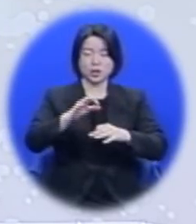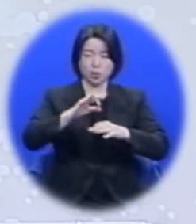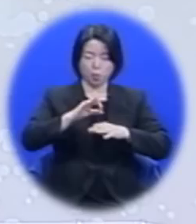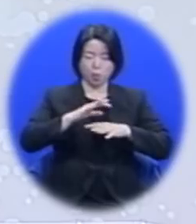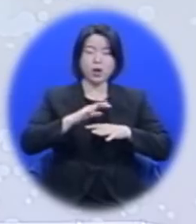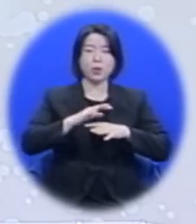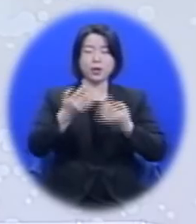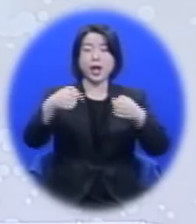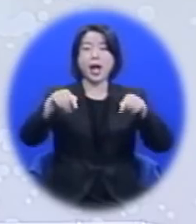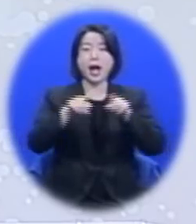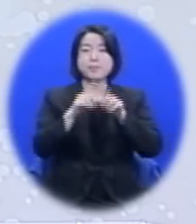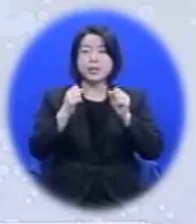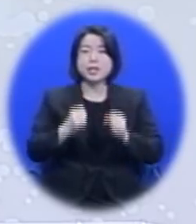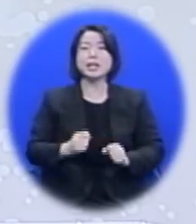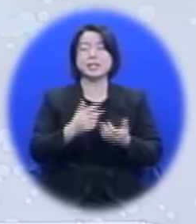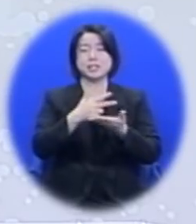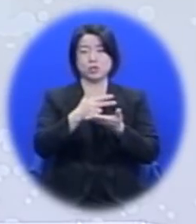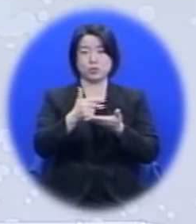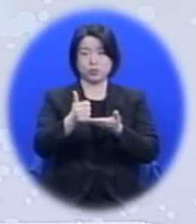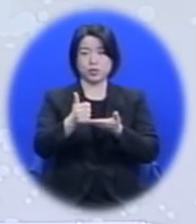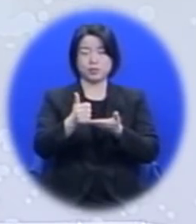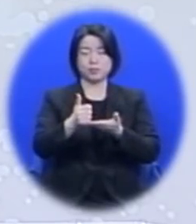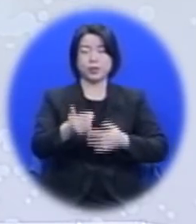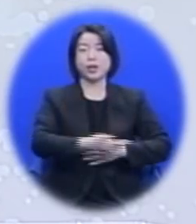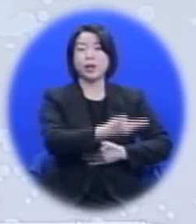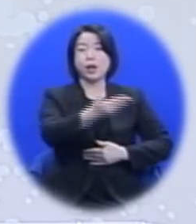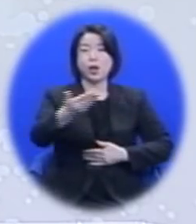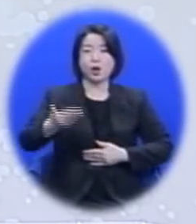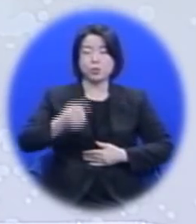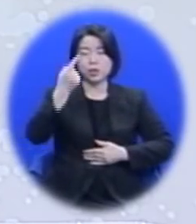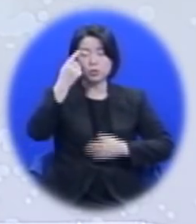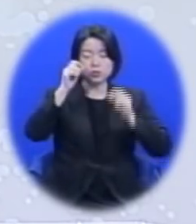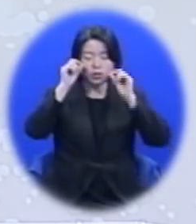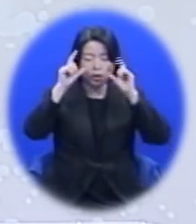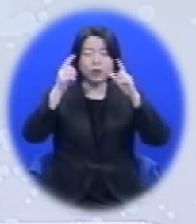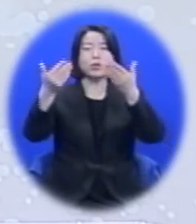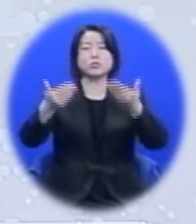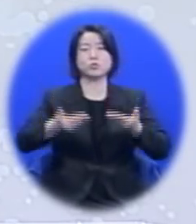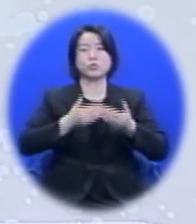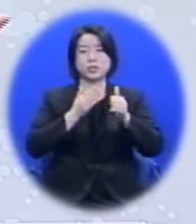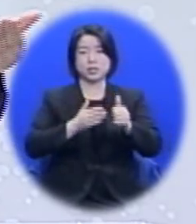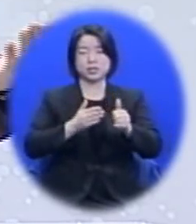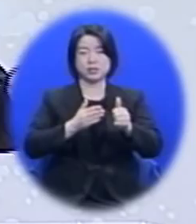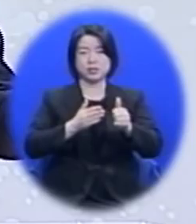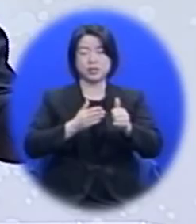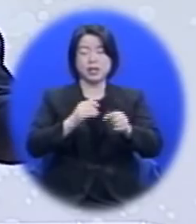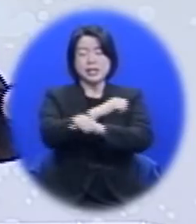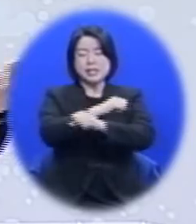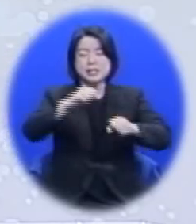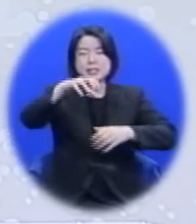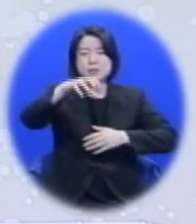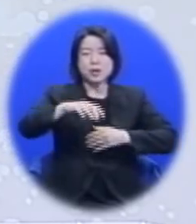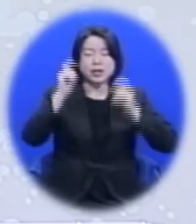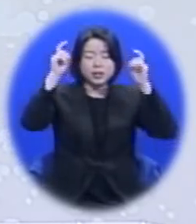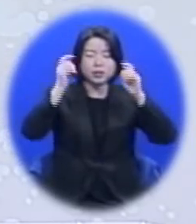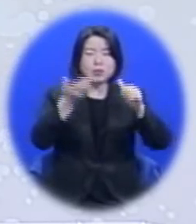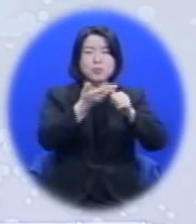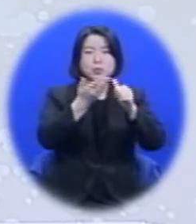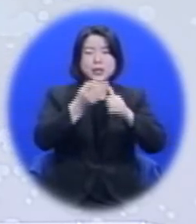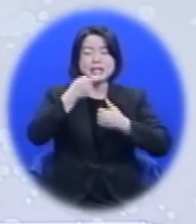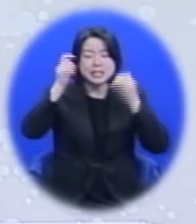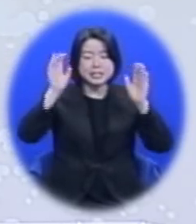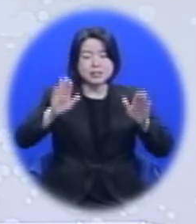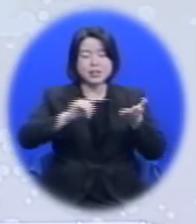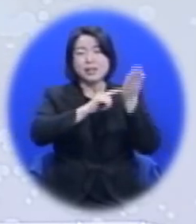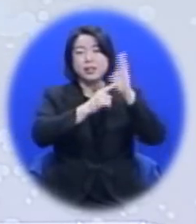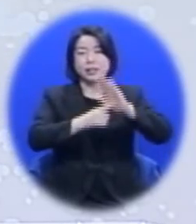놀라우게 함께 하시는 주님, 여러분의 눈을 열어주시기를, 들판에 있는 목동들에게 천사들이 나타났을